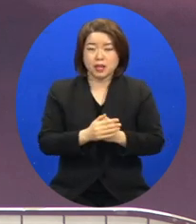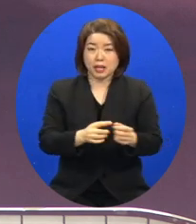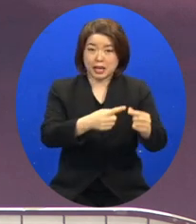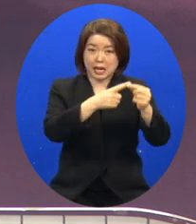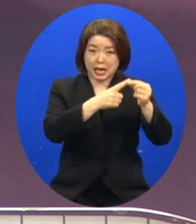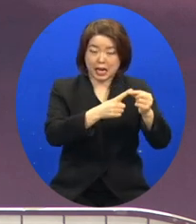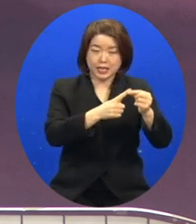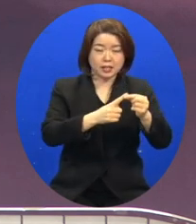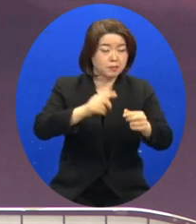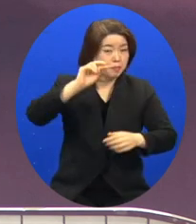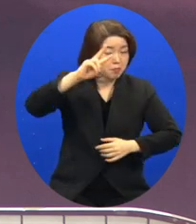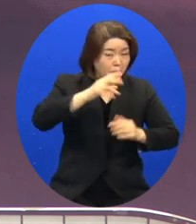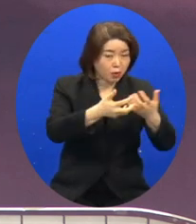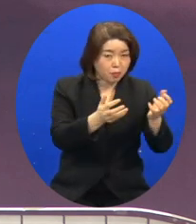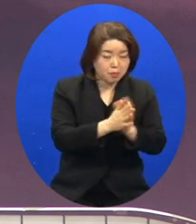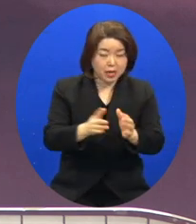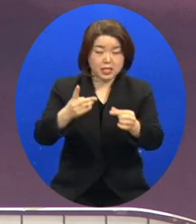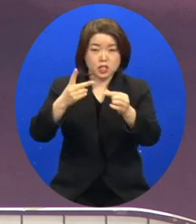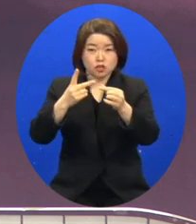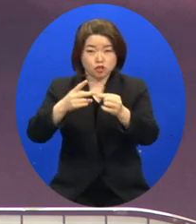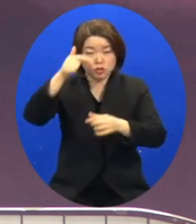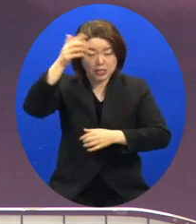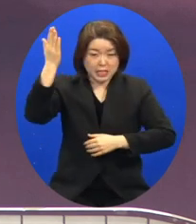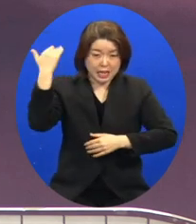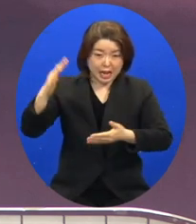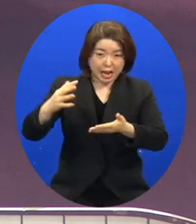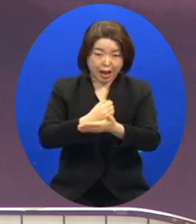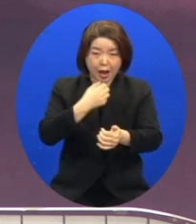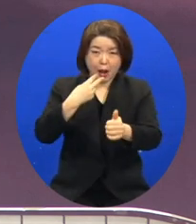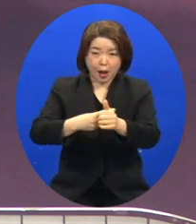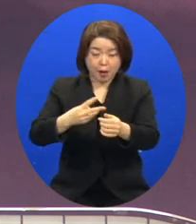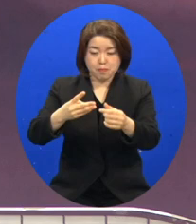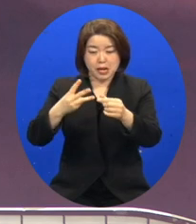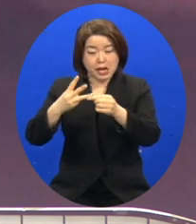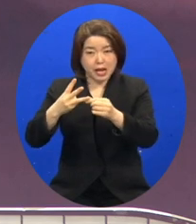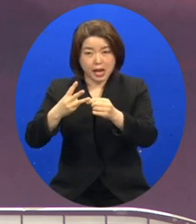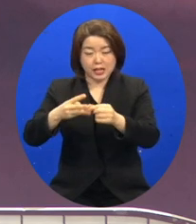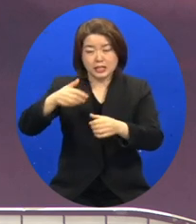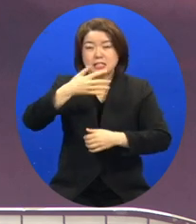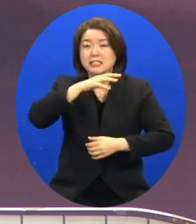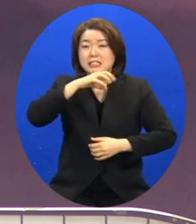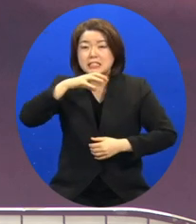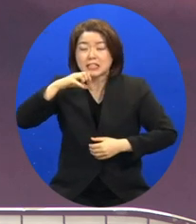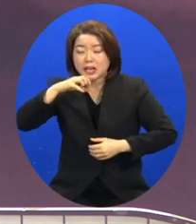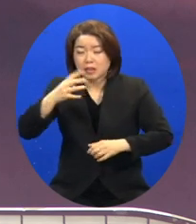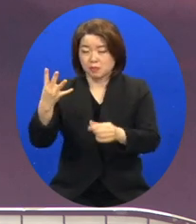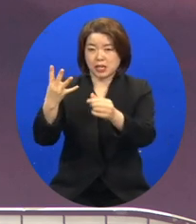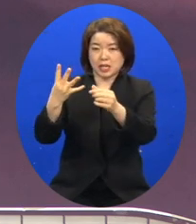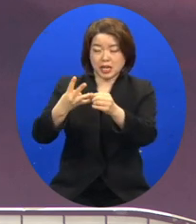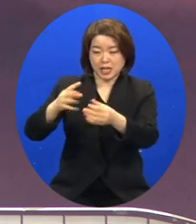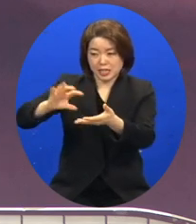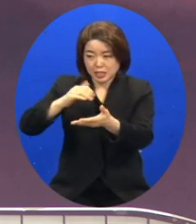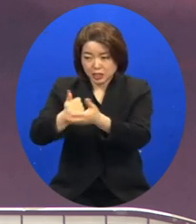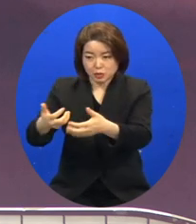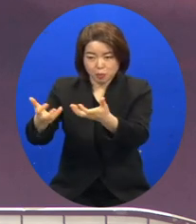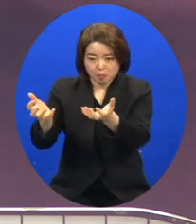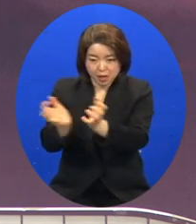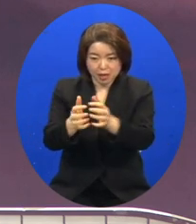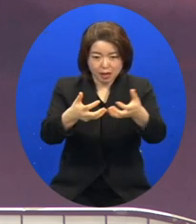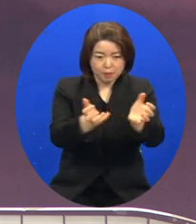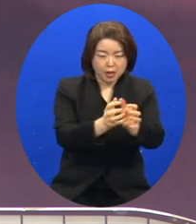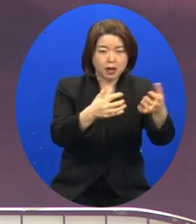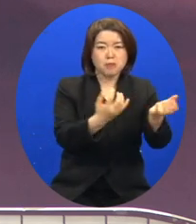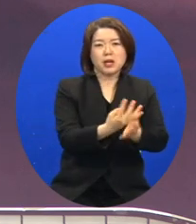하나는 압을 높아 하나님 갭 아파 하나는 그 리 스 도 파 이렇게 대표적인 파가 내에 파가 있었습니다